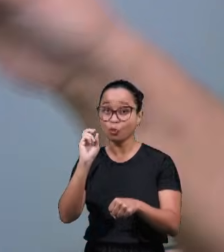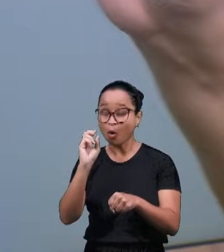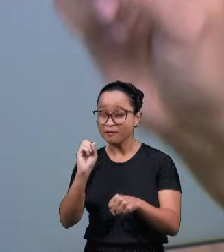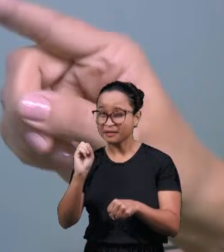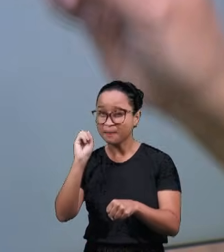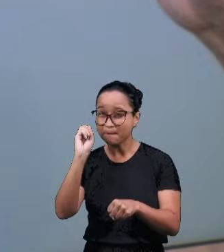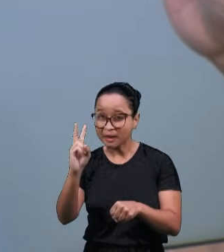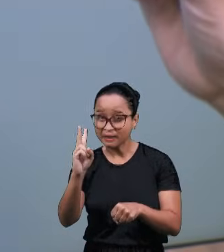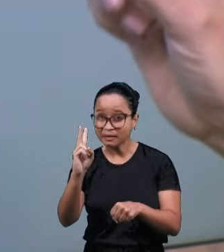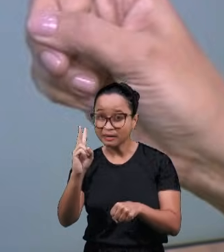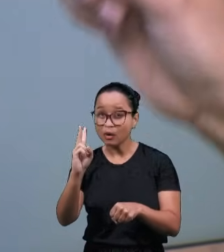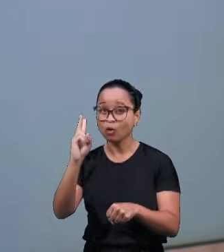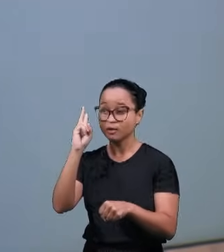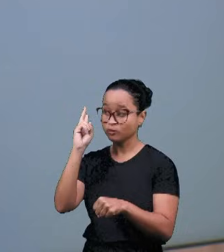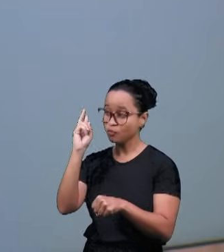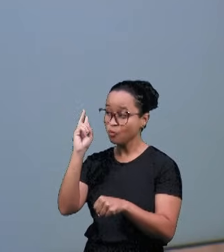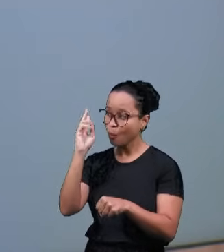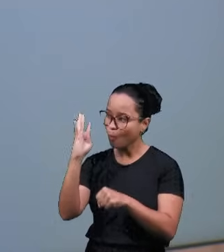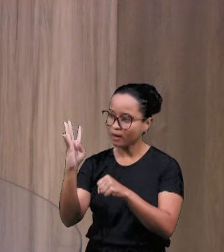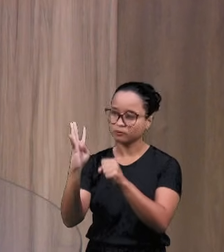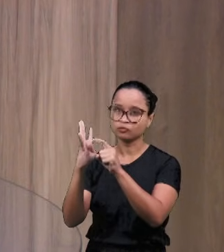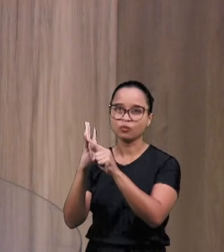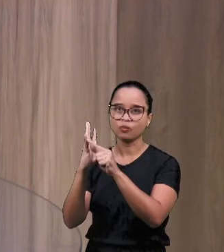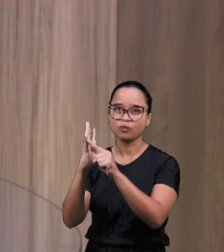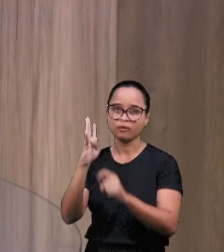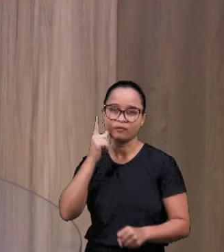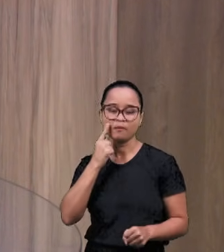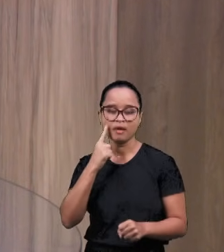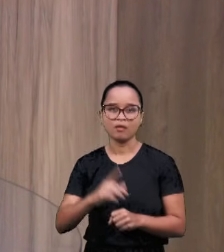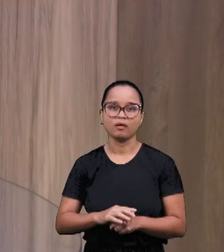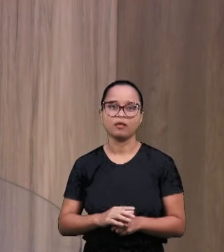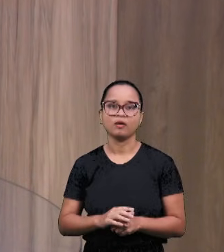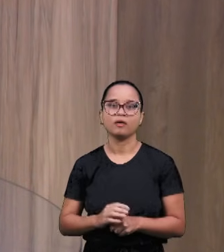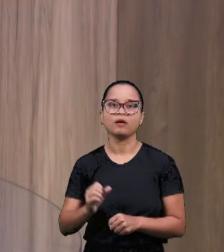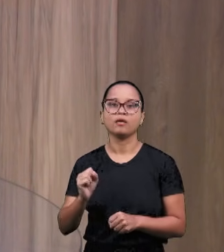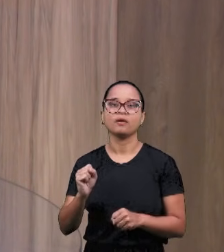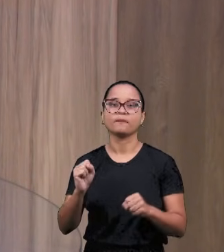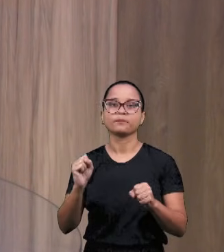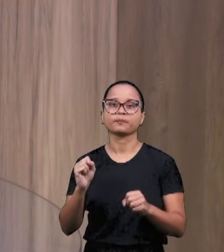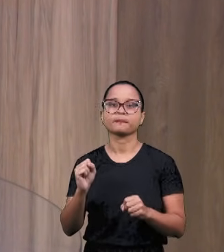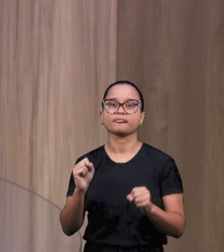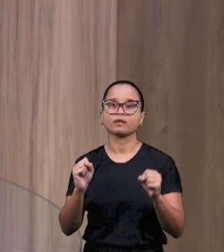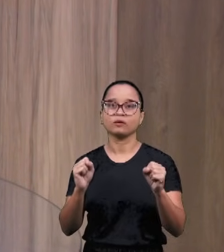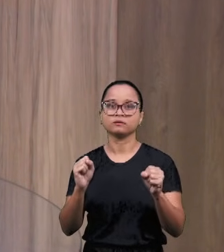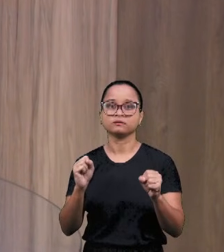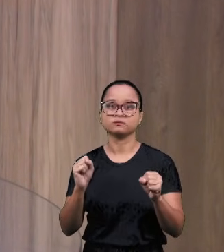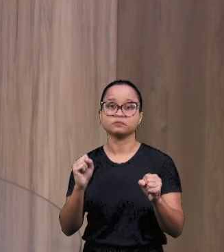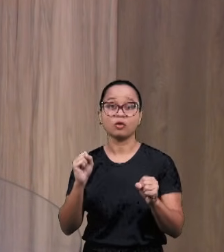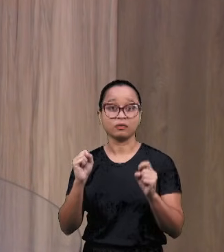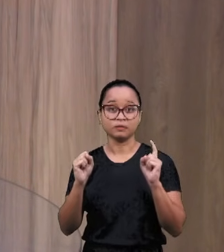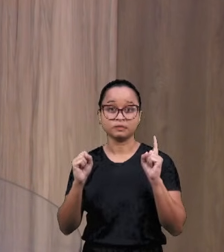va jouer au deuxième temps, le quatrième temps. Donc nous allons voir.